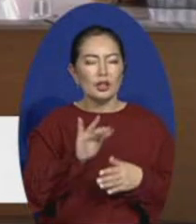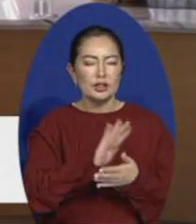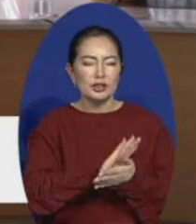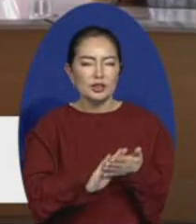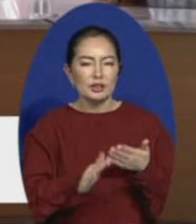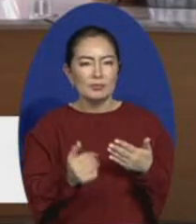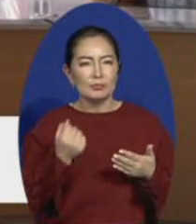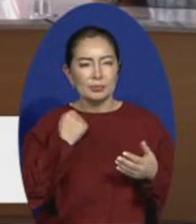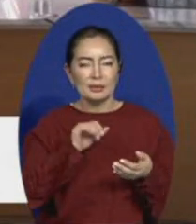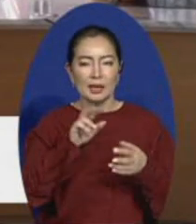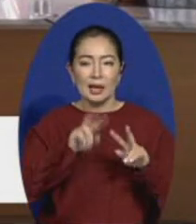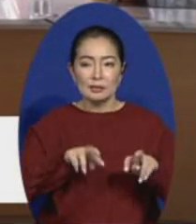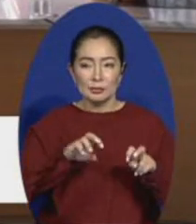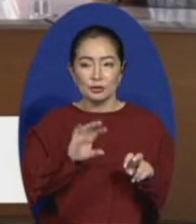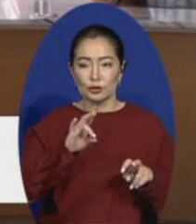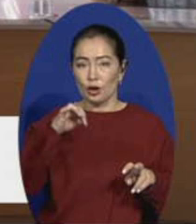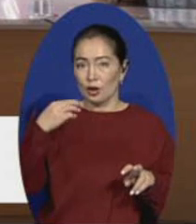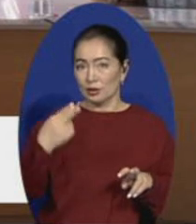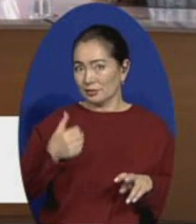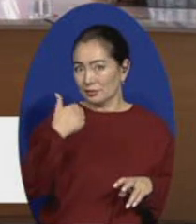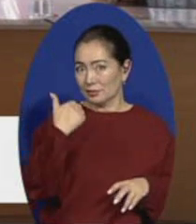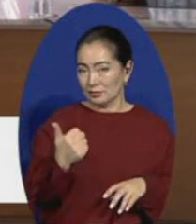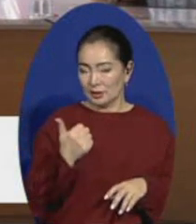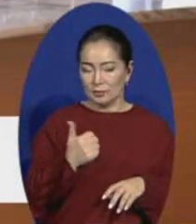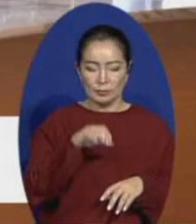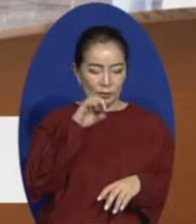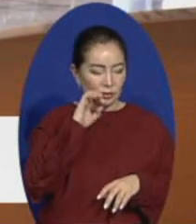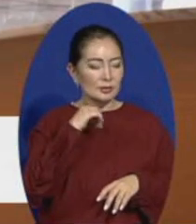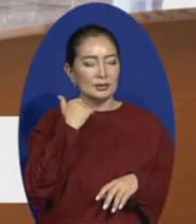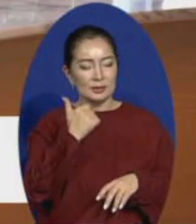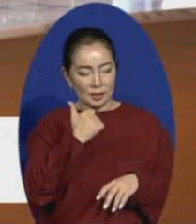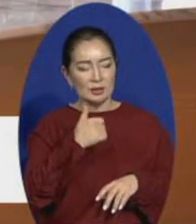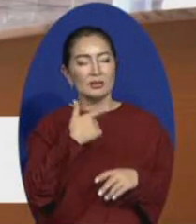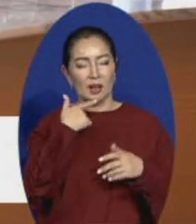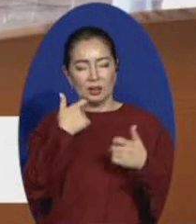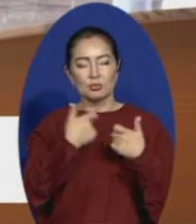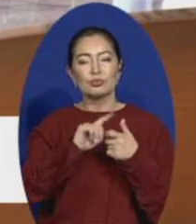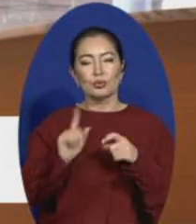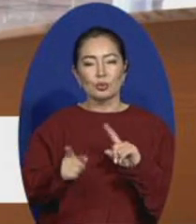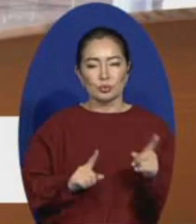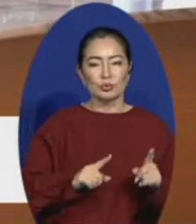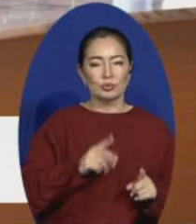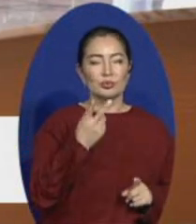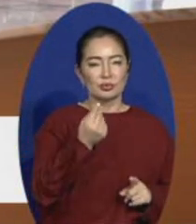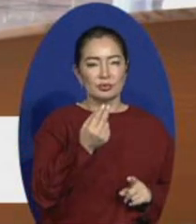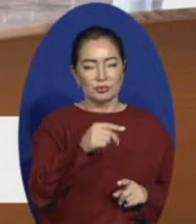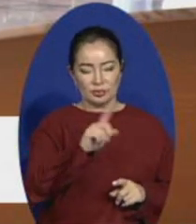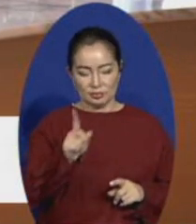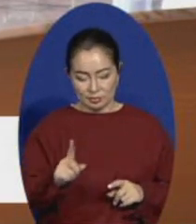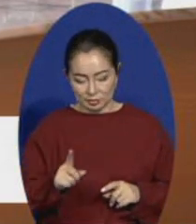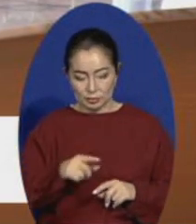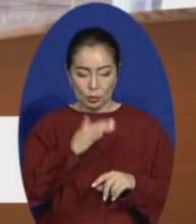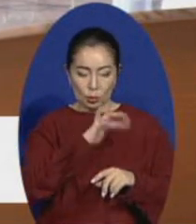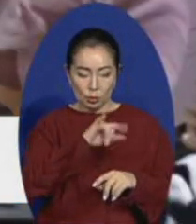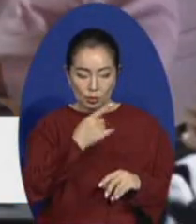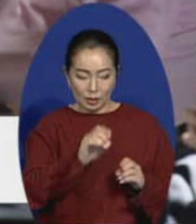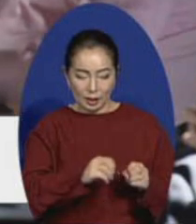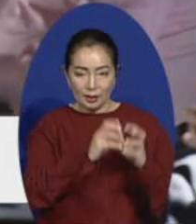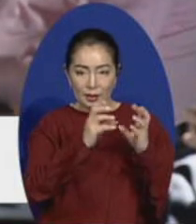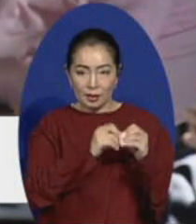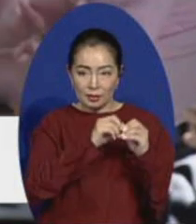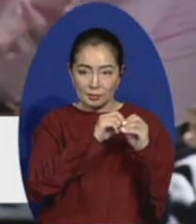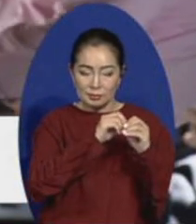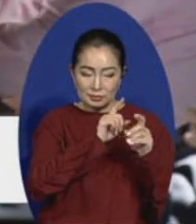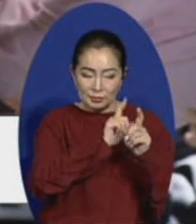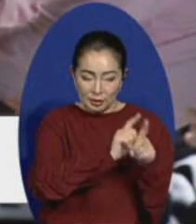ашигт малтмлын арвин нөөцтэй сонирхол татгуйц гэдгтээ санал нэгдэж уулуурхай түүнийг даган бий болдог бүтээн байгуулалтаас үршим